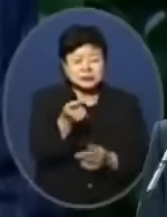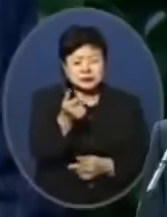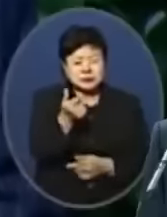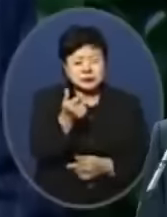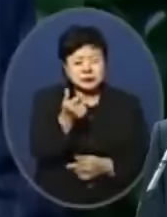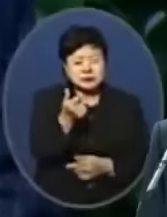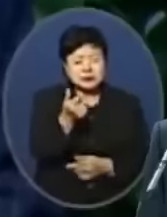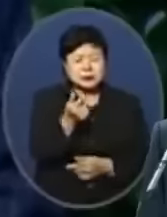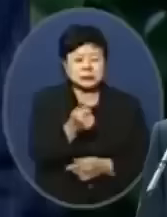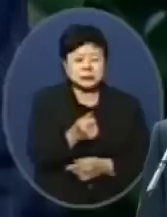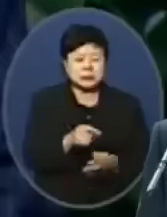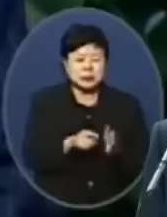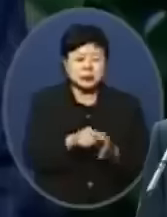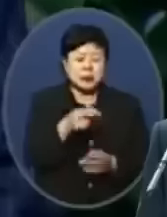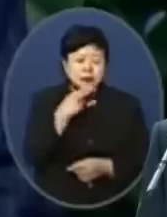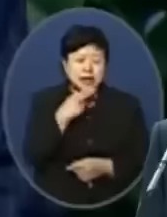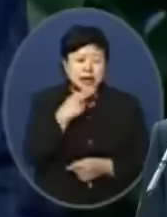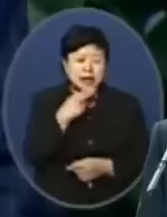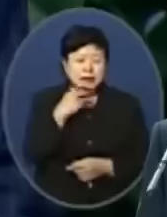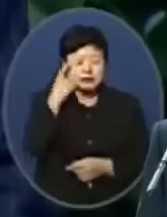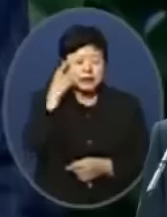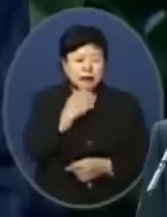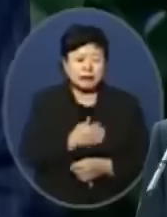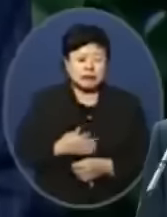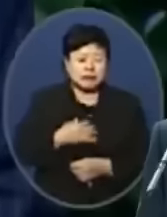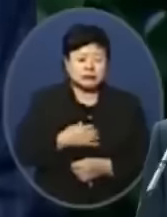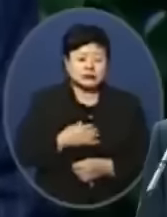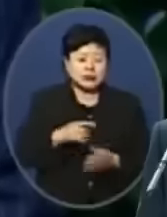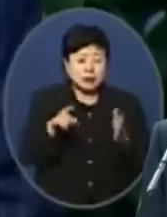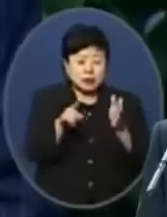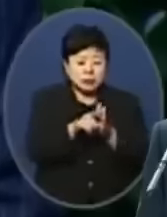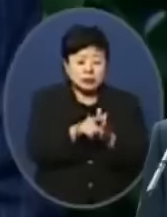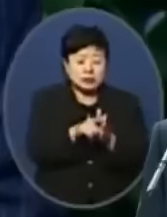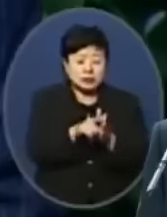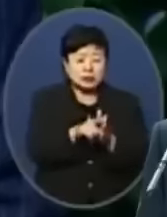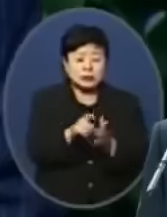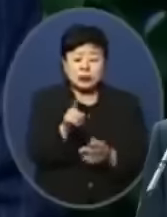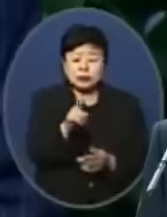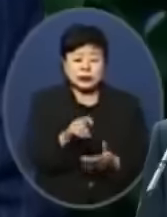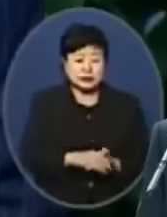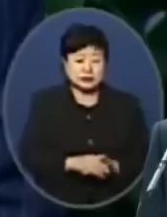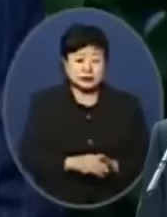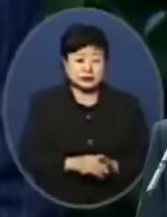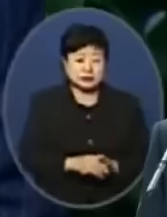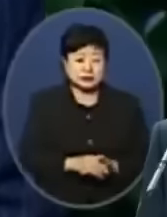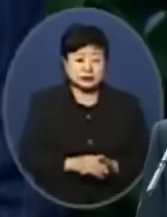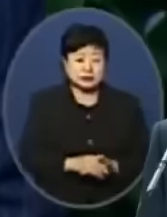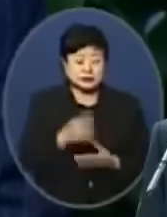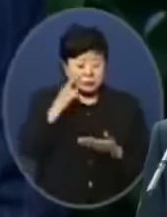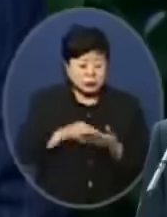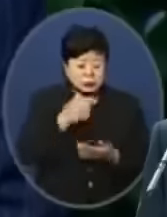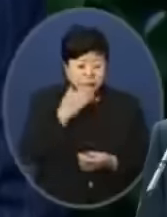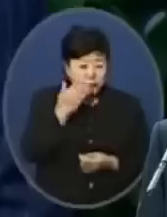작다든지 믿음이 없다고 생각하는 것입니다. 믿음을 어디에서 구할 수가 있는가?